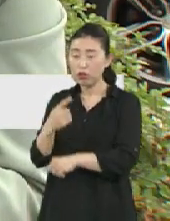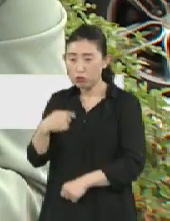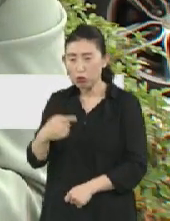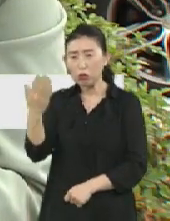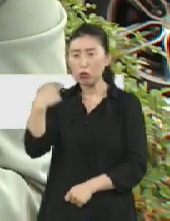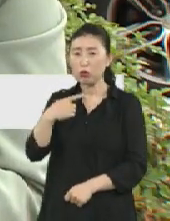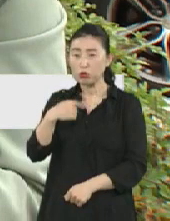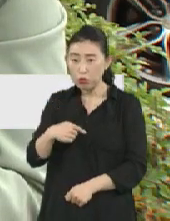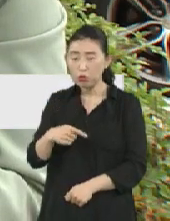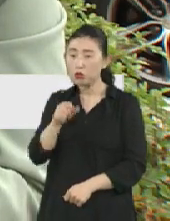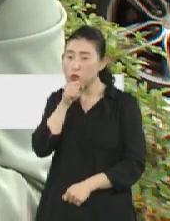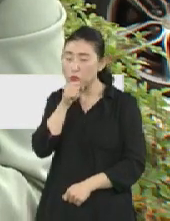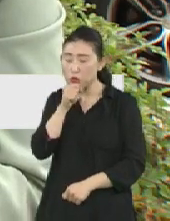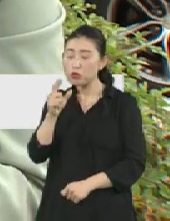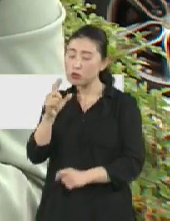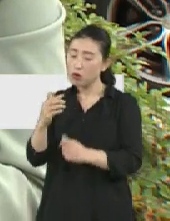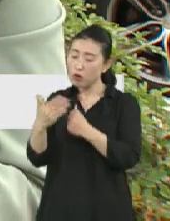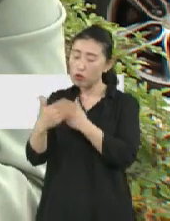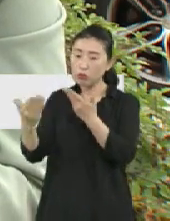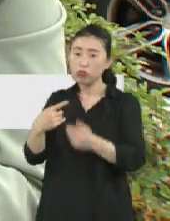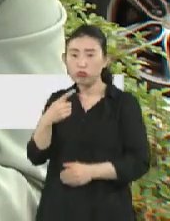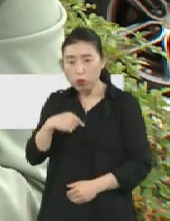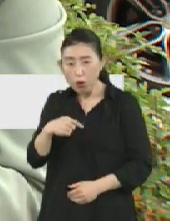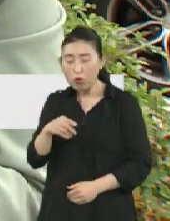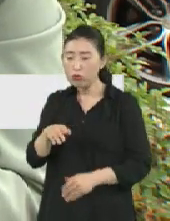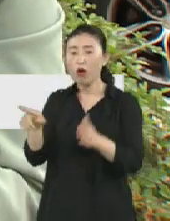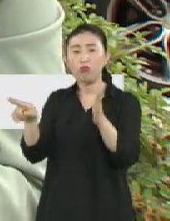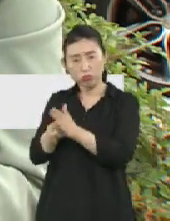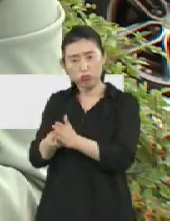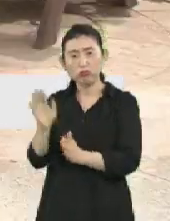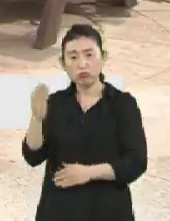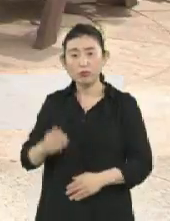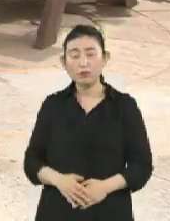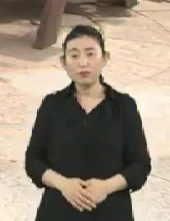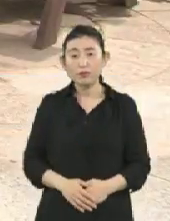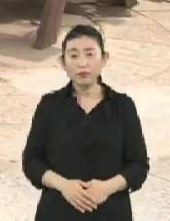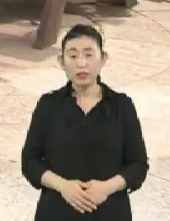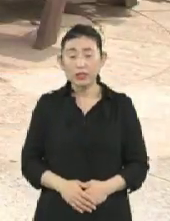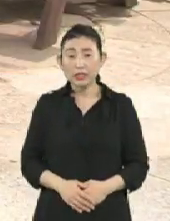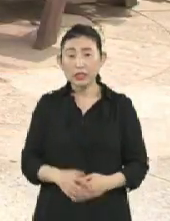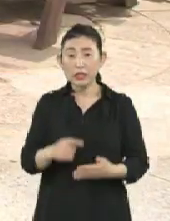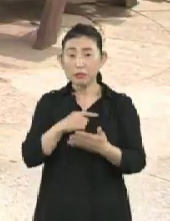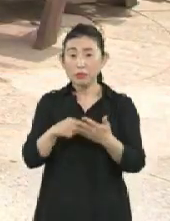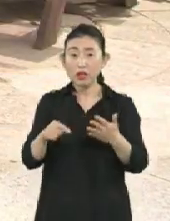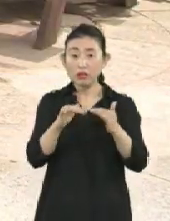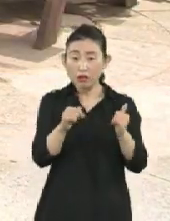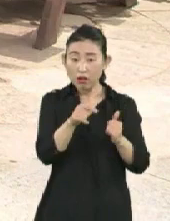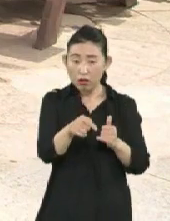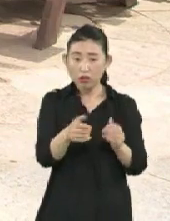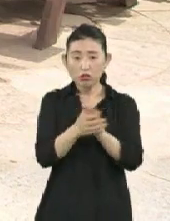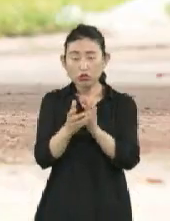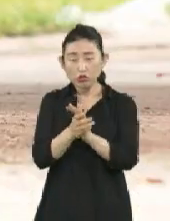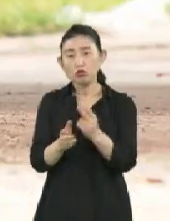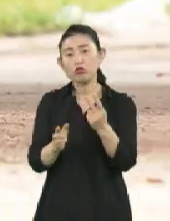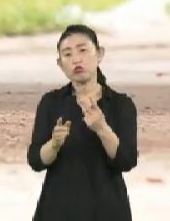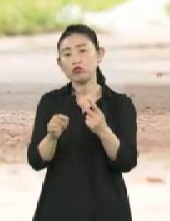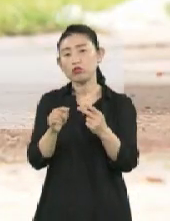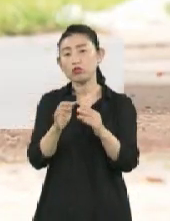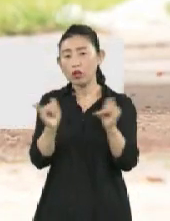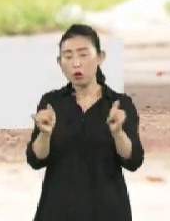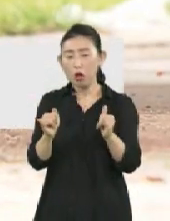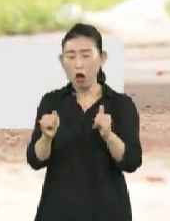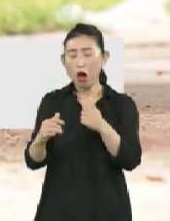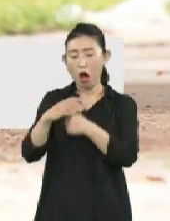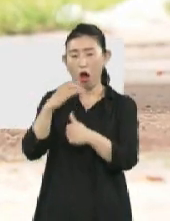그때도 똑같은 캐시백 혜택을 받았었기 때문에 다 같은 건 줄 알았죠. 피해자 B씨와 친구 역시 같은 수법에